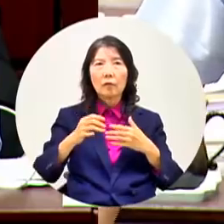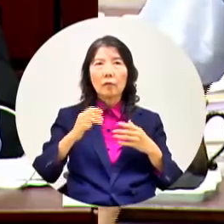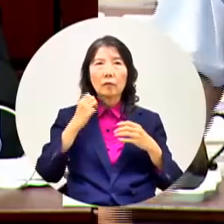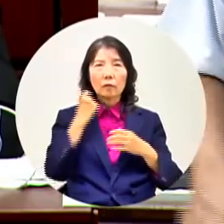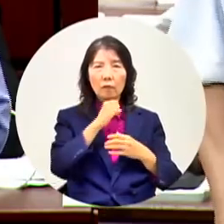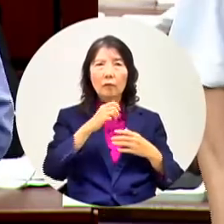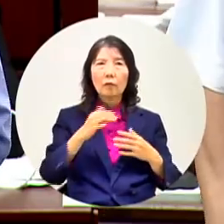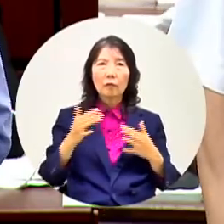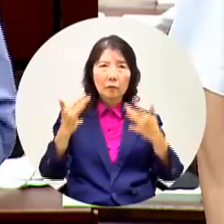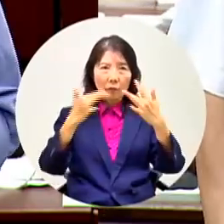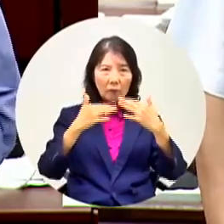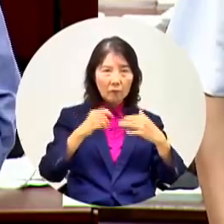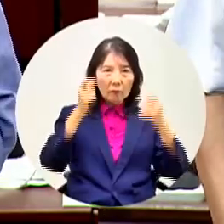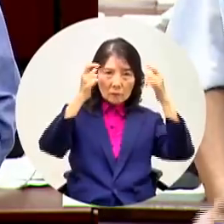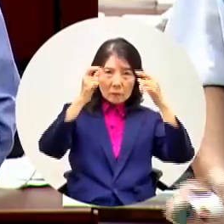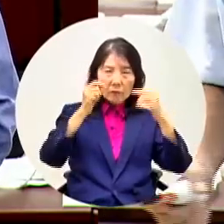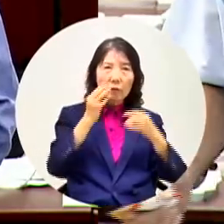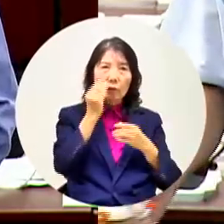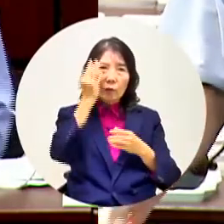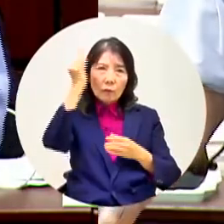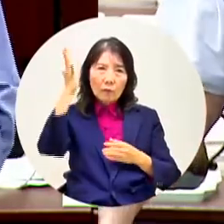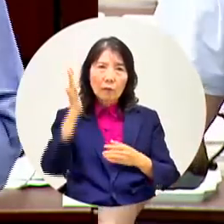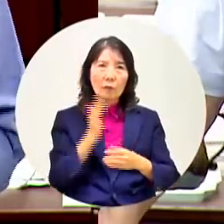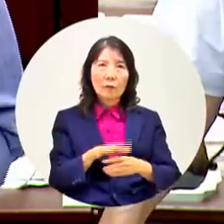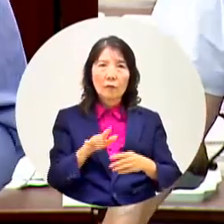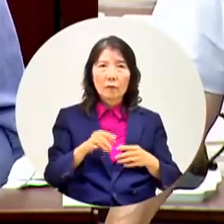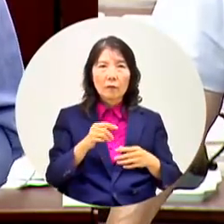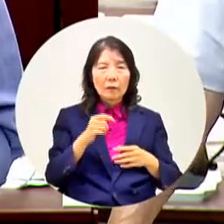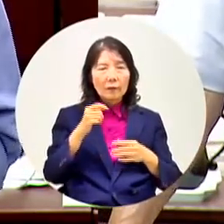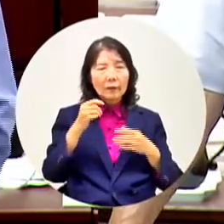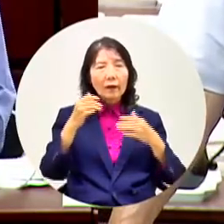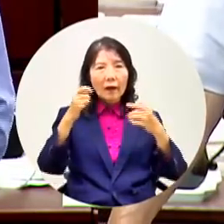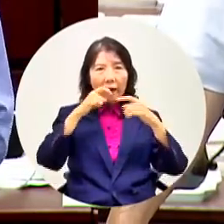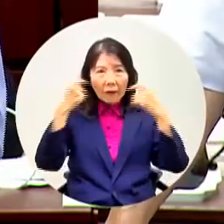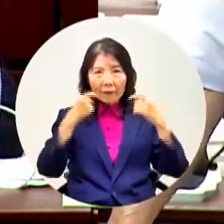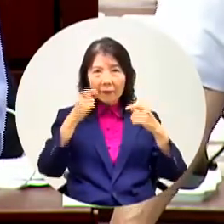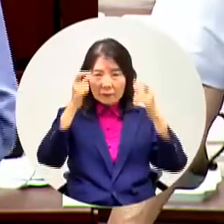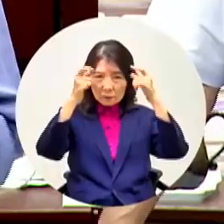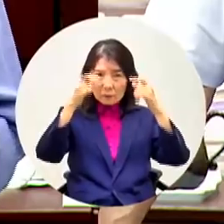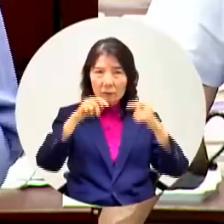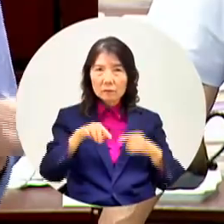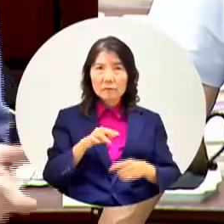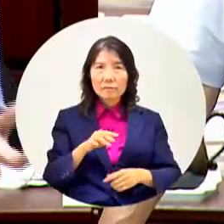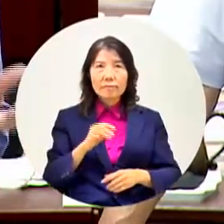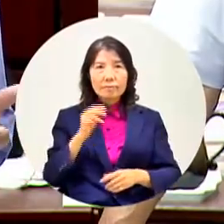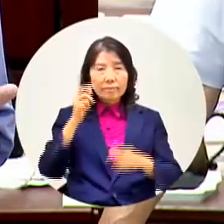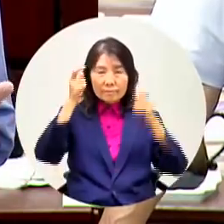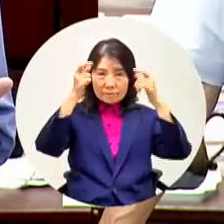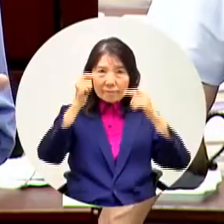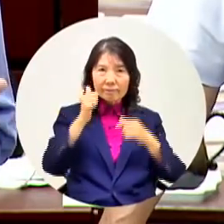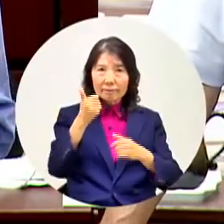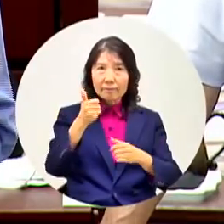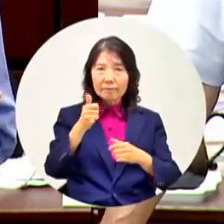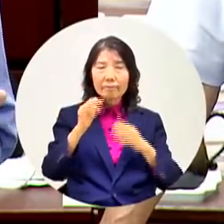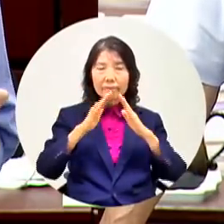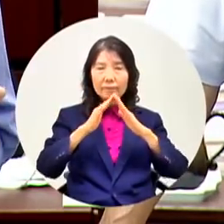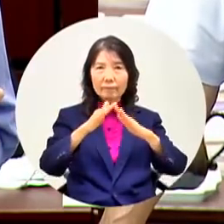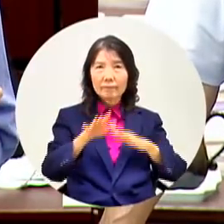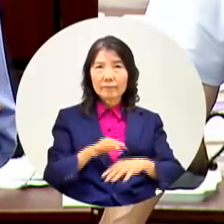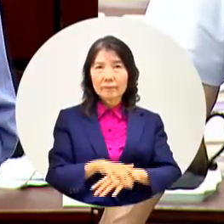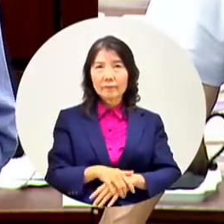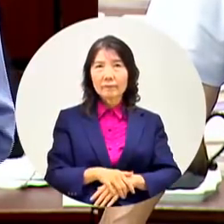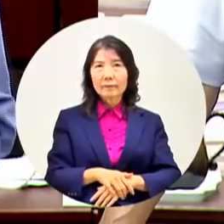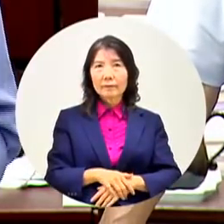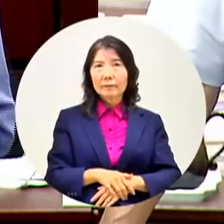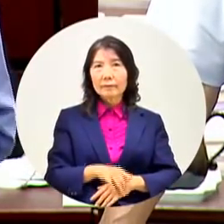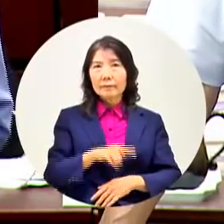忠议员，他们对我们有兴趣，对我们好奇，觉得高雄是一个很棒、很神奇的城市。还有，